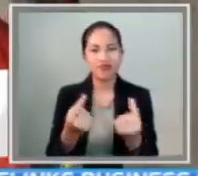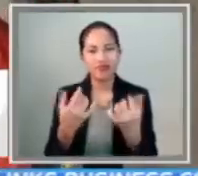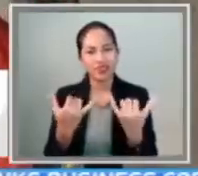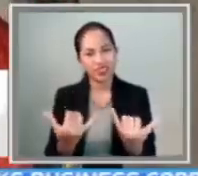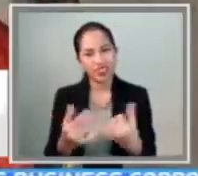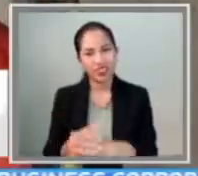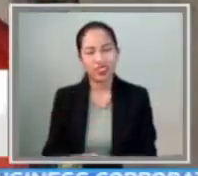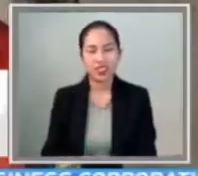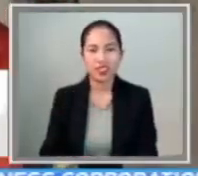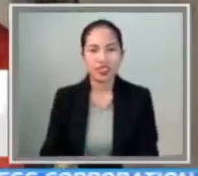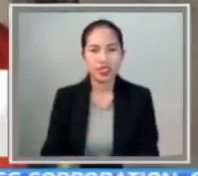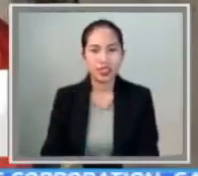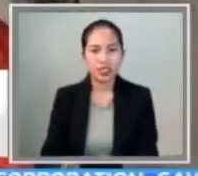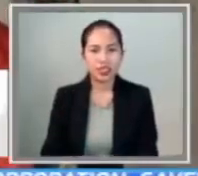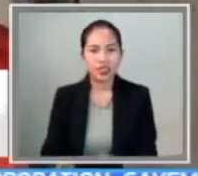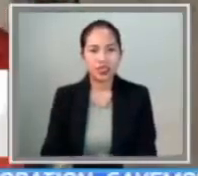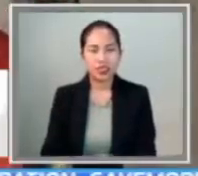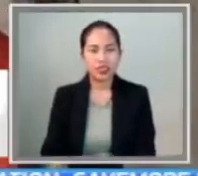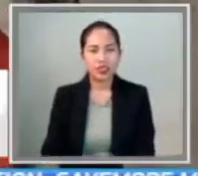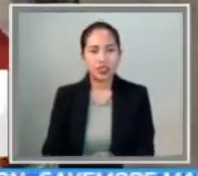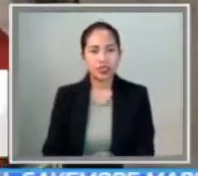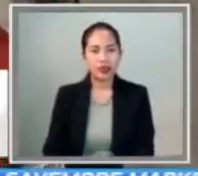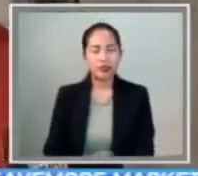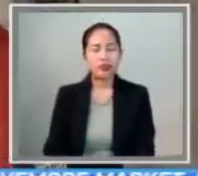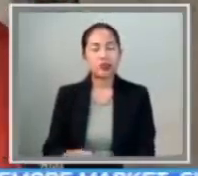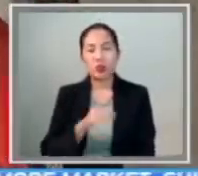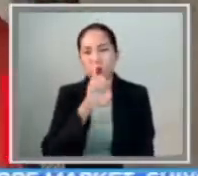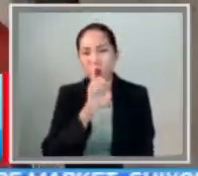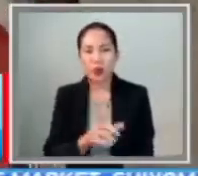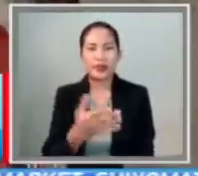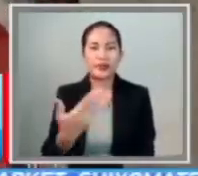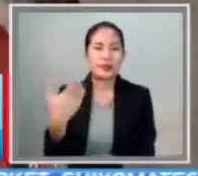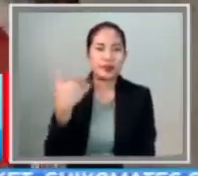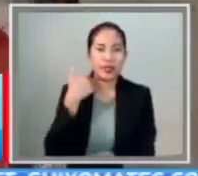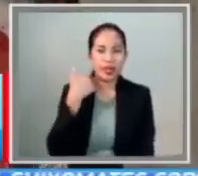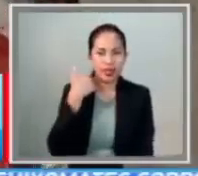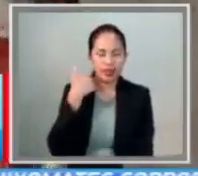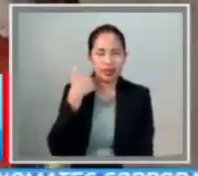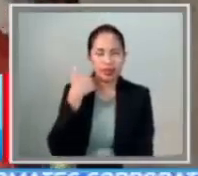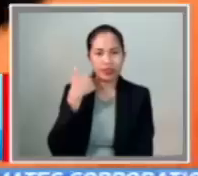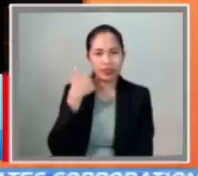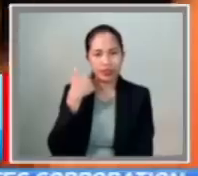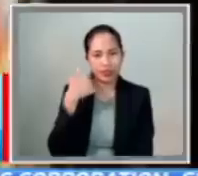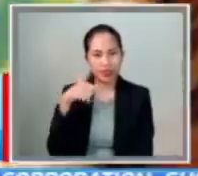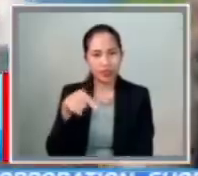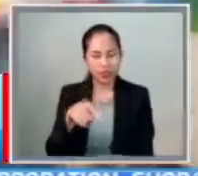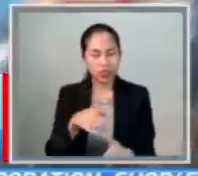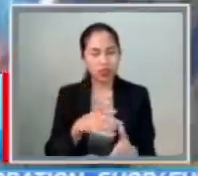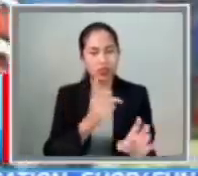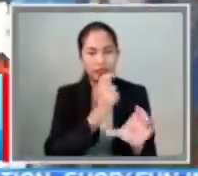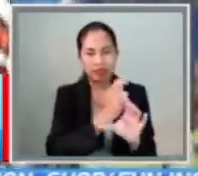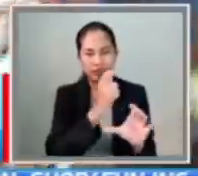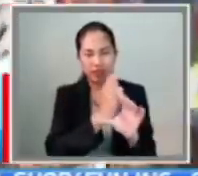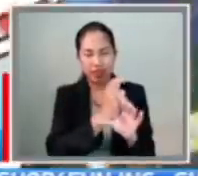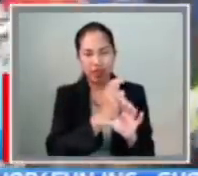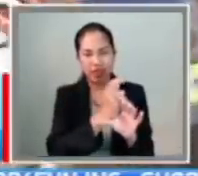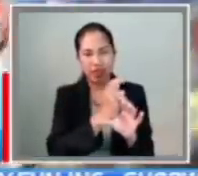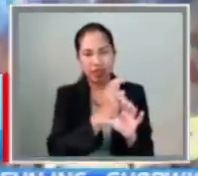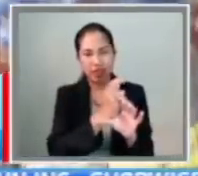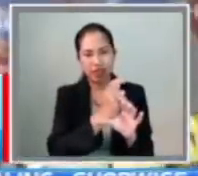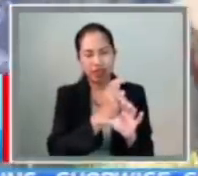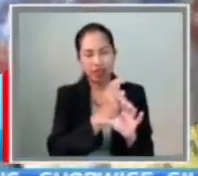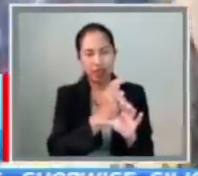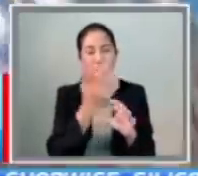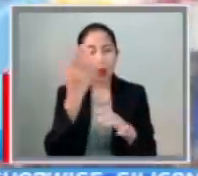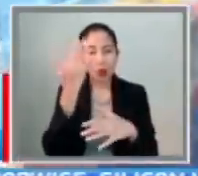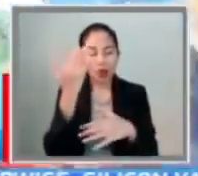tawag doon, pin down. Naipit po talaga siya sa harap ng sasakyan ng truck niya. May nakatusok po kasi sa kanya yung